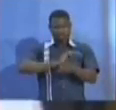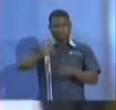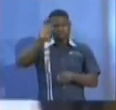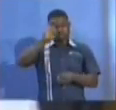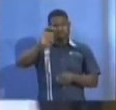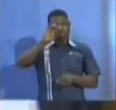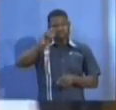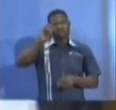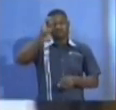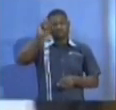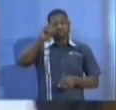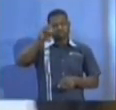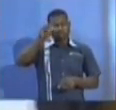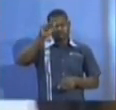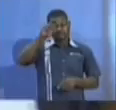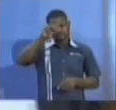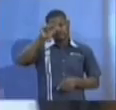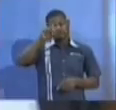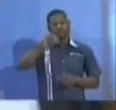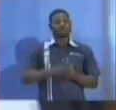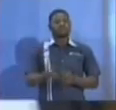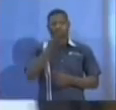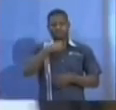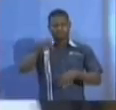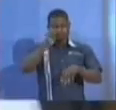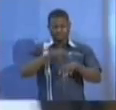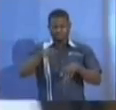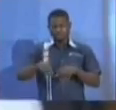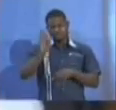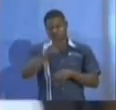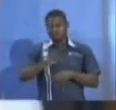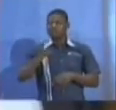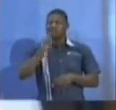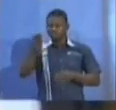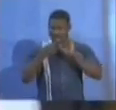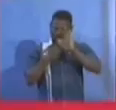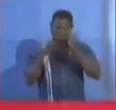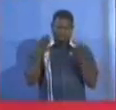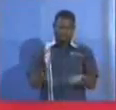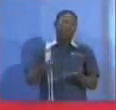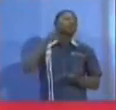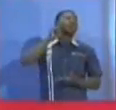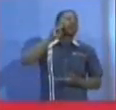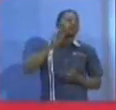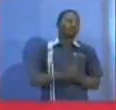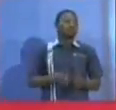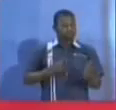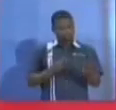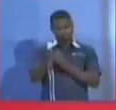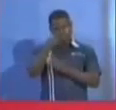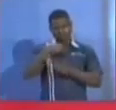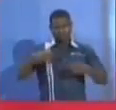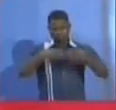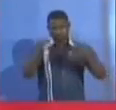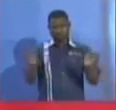normal que le Burkina Faso soit représenté à cette fête de la démocratie du Nigeria. Plus de 20 délégations présidentielles